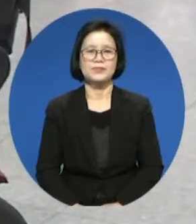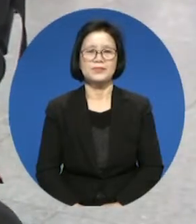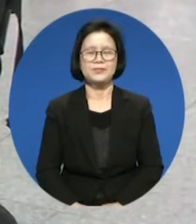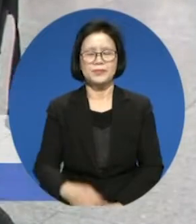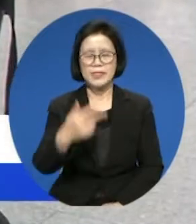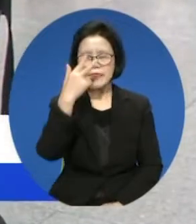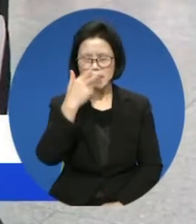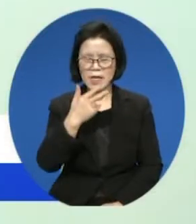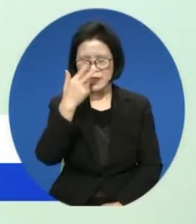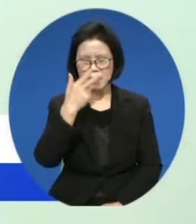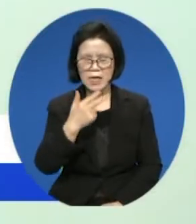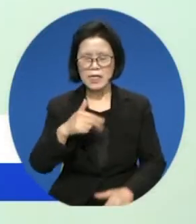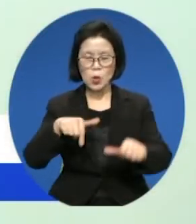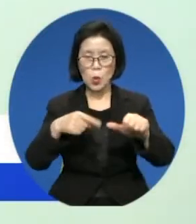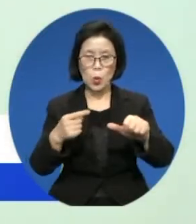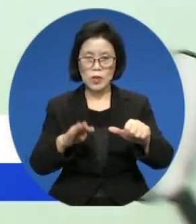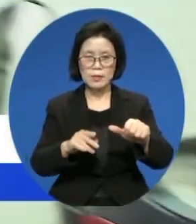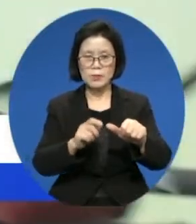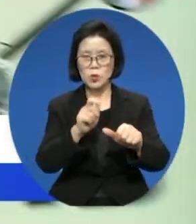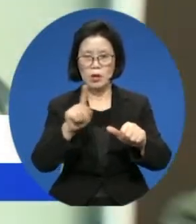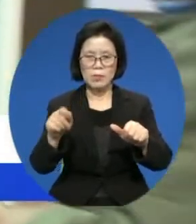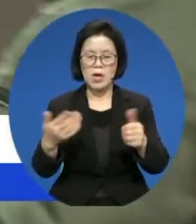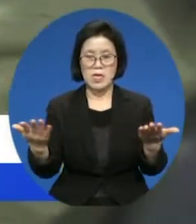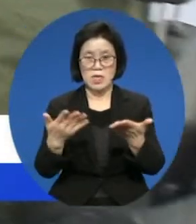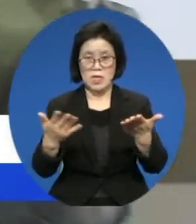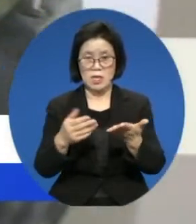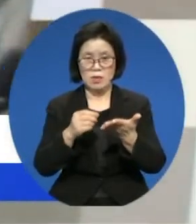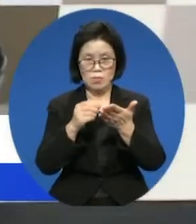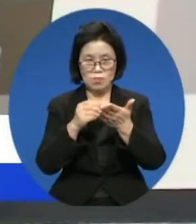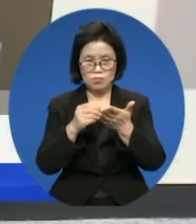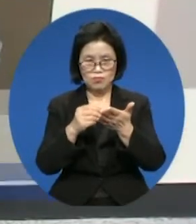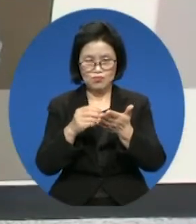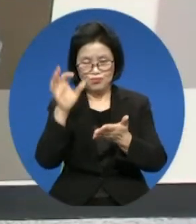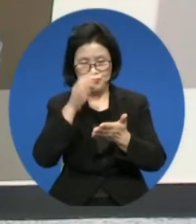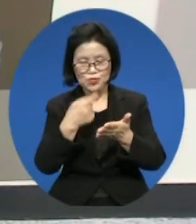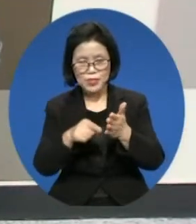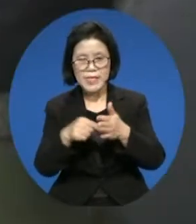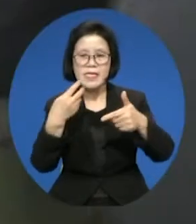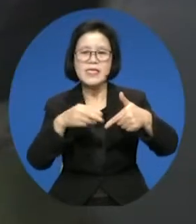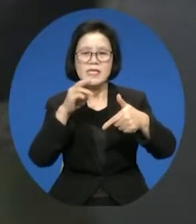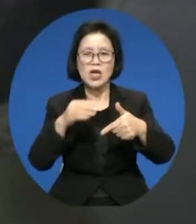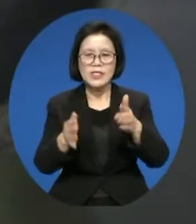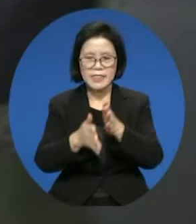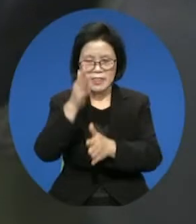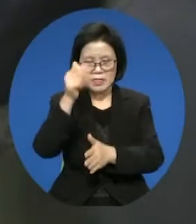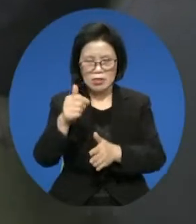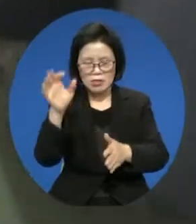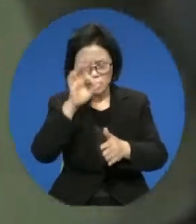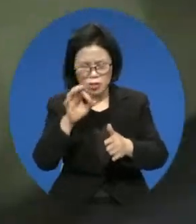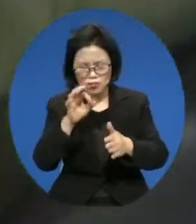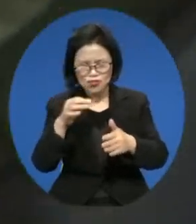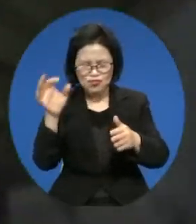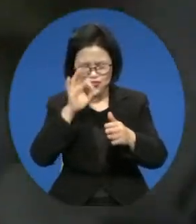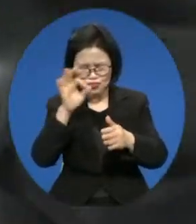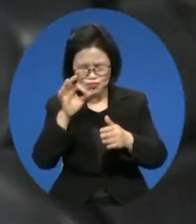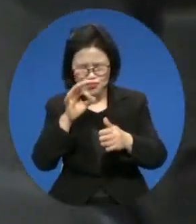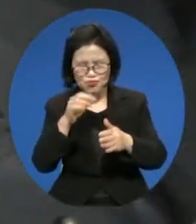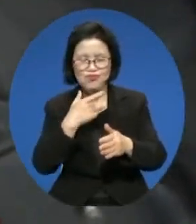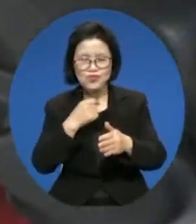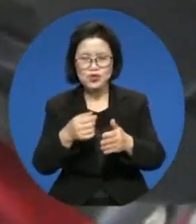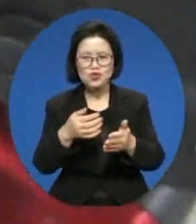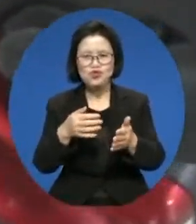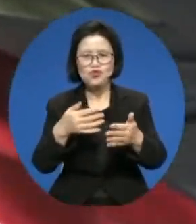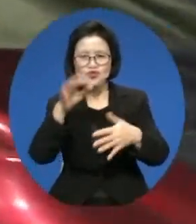시각장애인 5급 곽 뽑은 씨는 업무를 보기 위해 인천시청 을 찾았습니다 해당 부서를 찾아가려 하지만 위치를